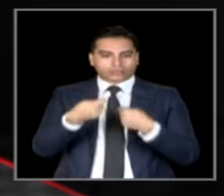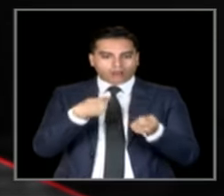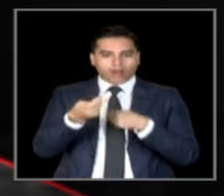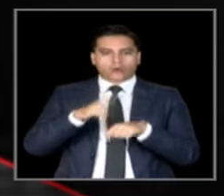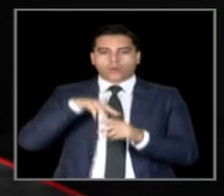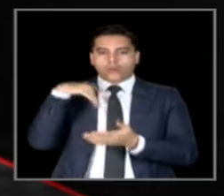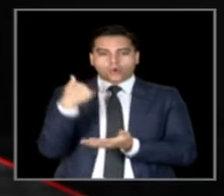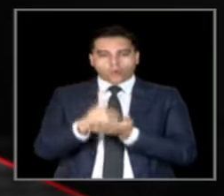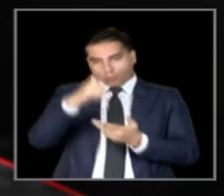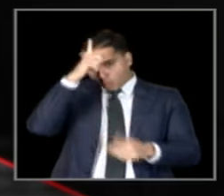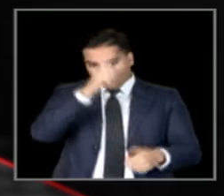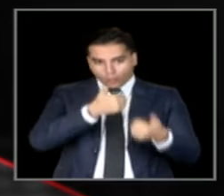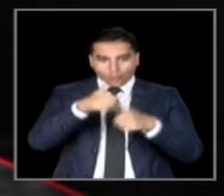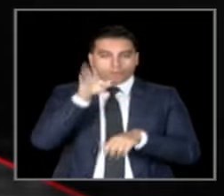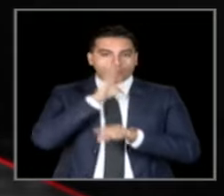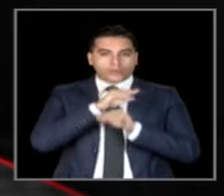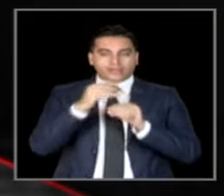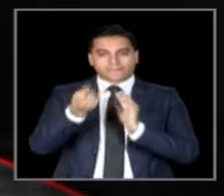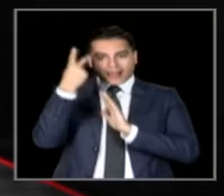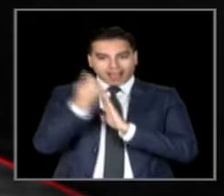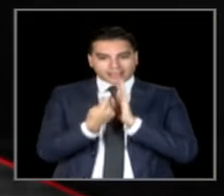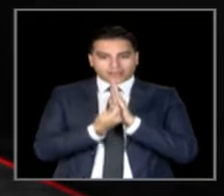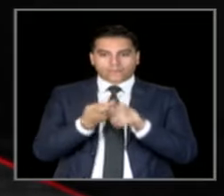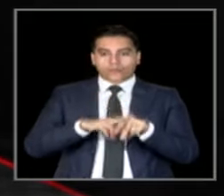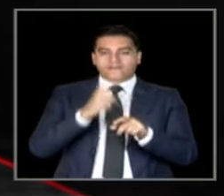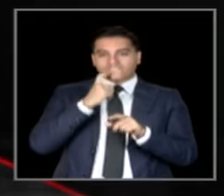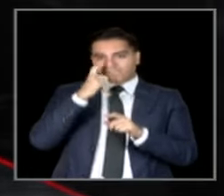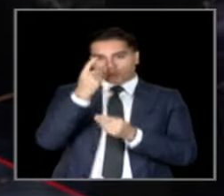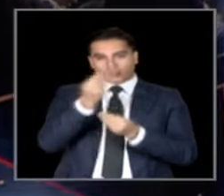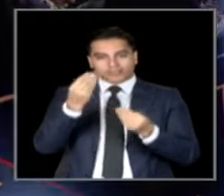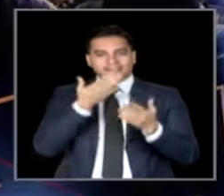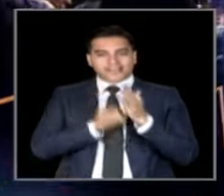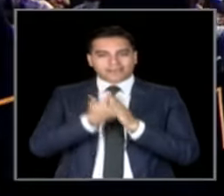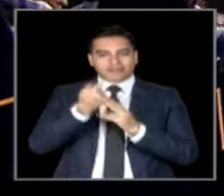والحقوق والعلوم والتربية والآداب والفنون الجميلة.